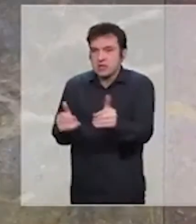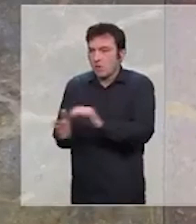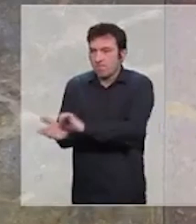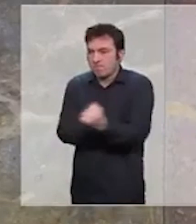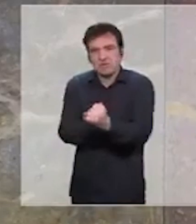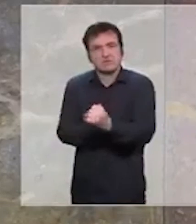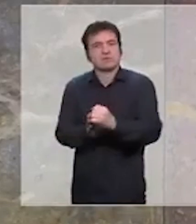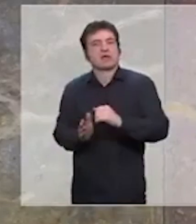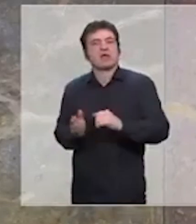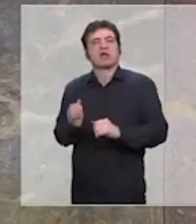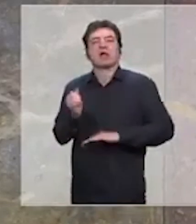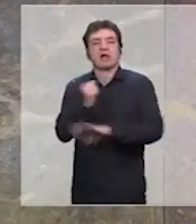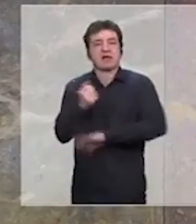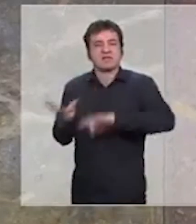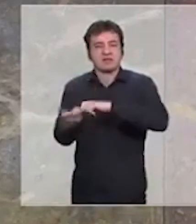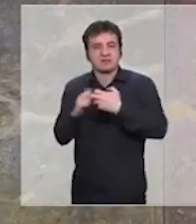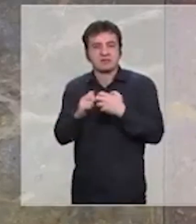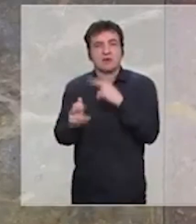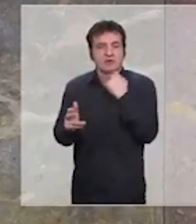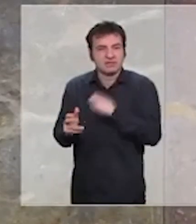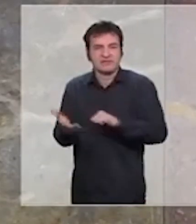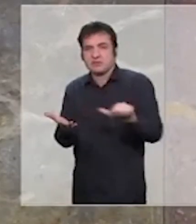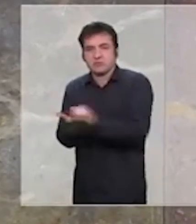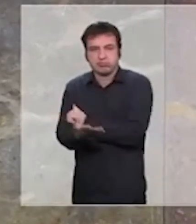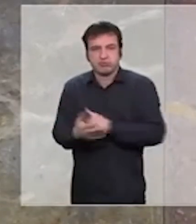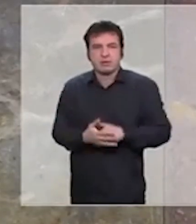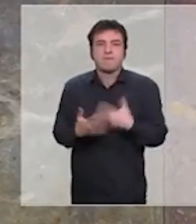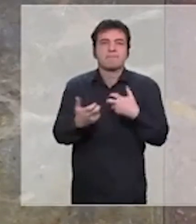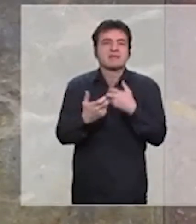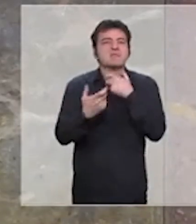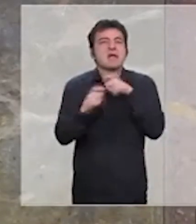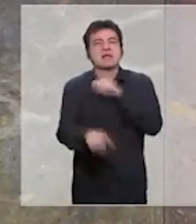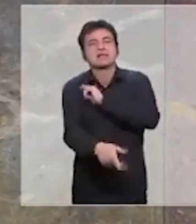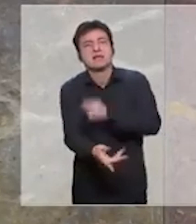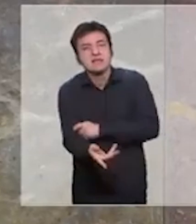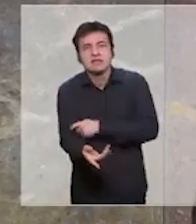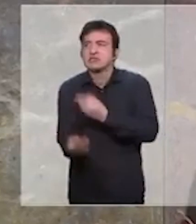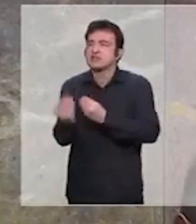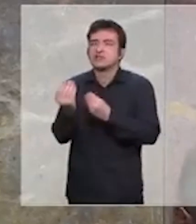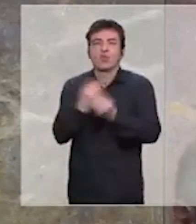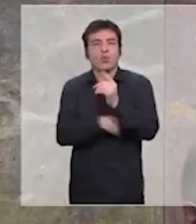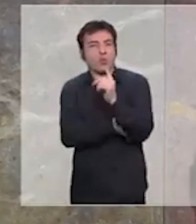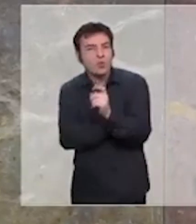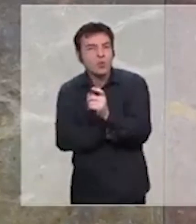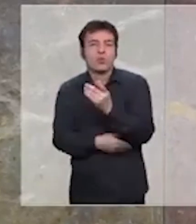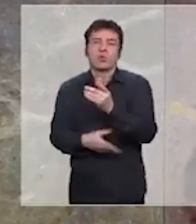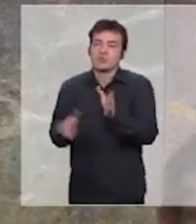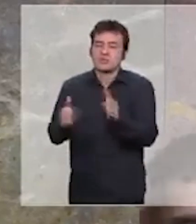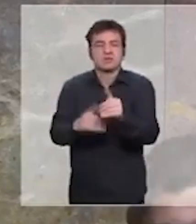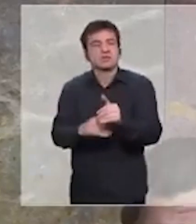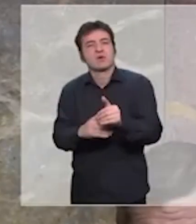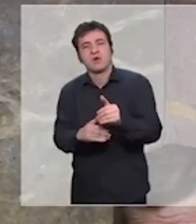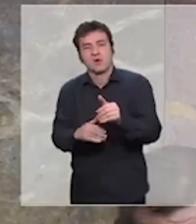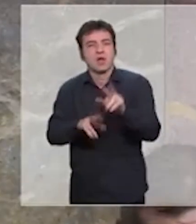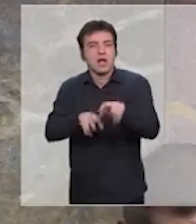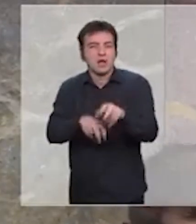infrastructures civiles détruites, qu'il s'agisse de l'accès à l'énergie, à l'eau, au secteur agroalimentaire, à